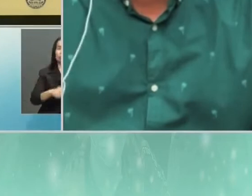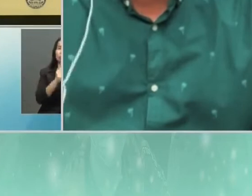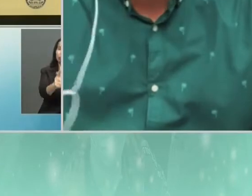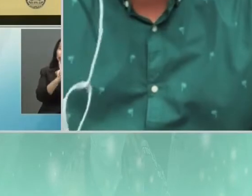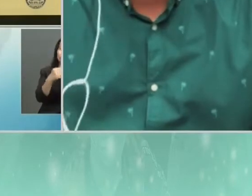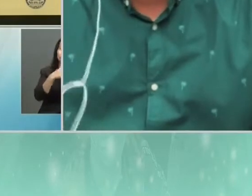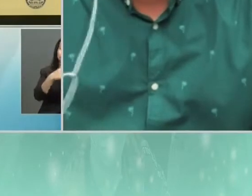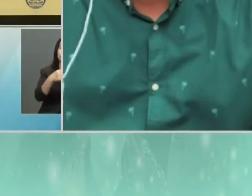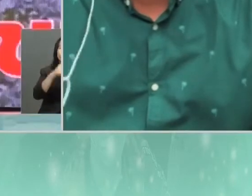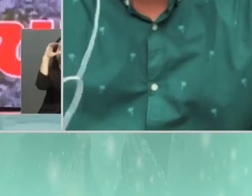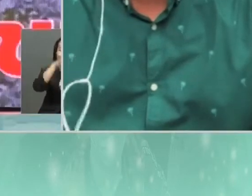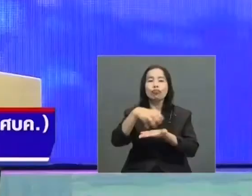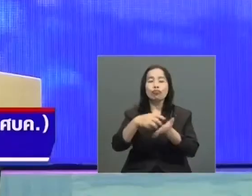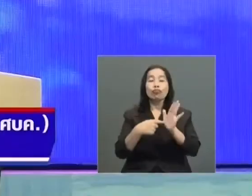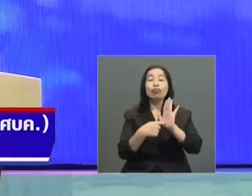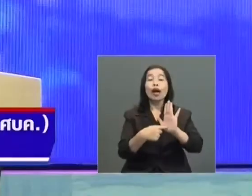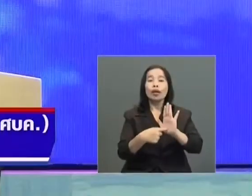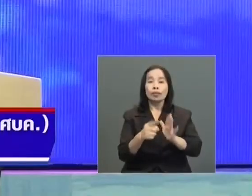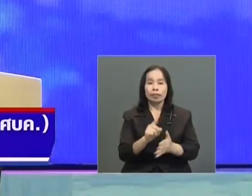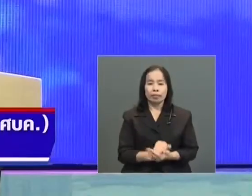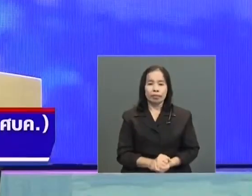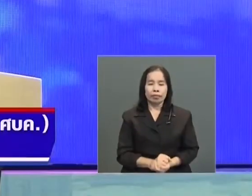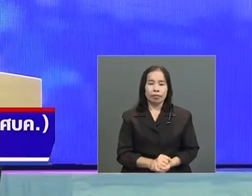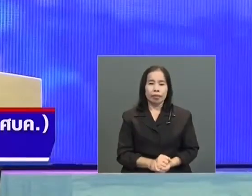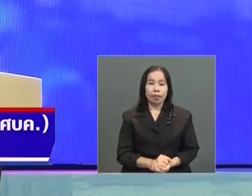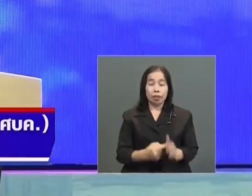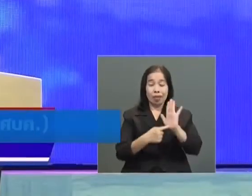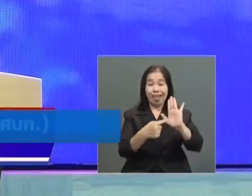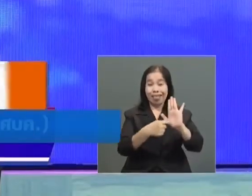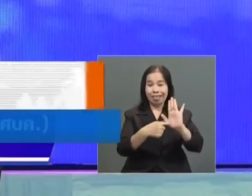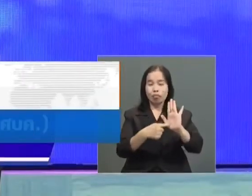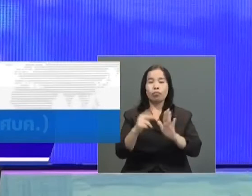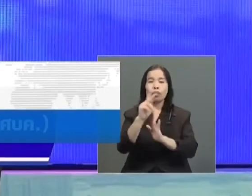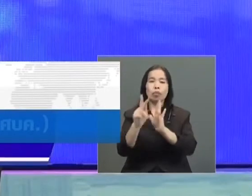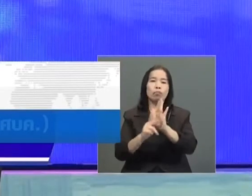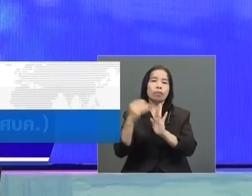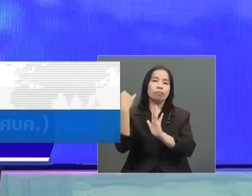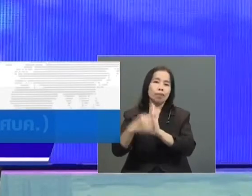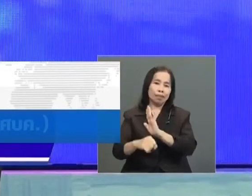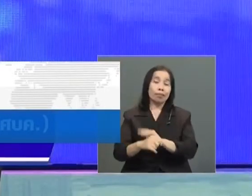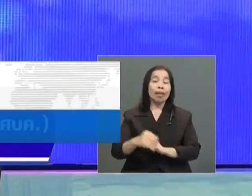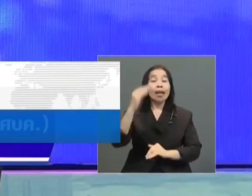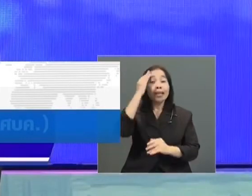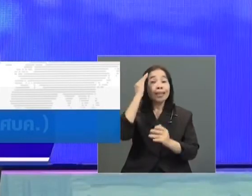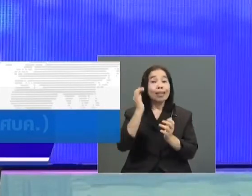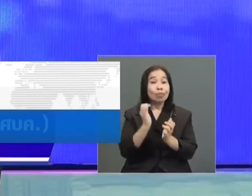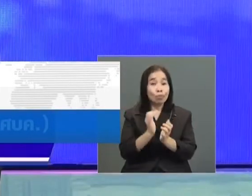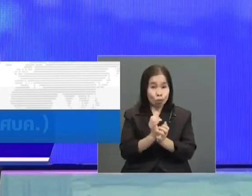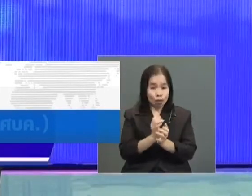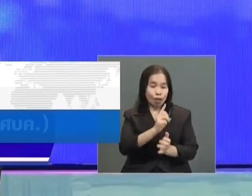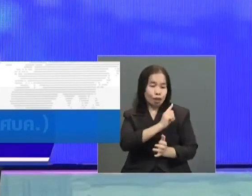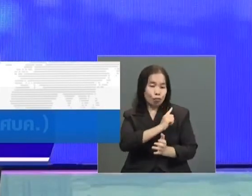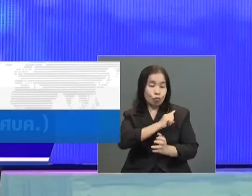การทำผิดกฎหมายได้อย่างไรครับ เป็นสิ่งที่ผิดกฎหมายและเจ้าที่ตำรวจฝ่ายปกคร